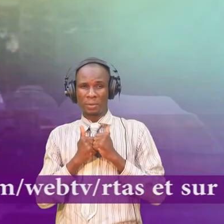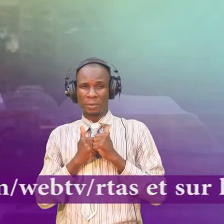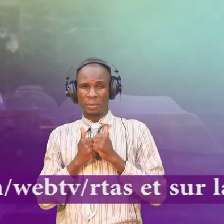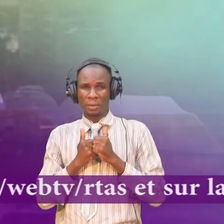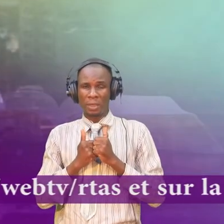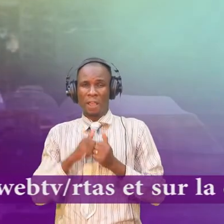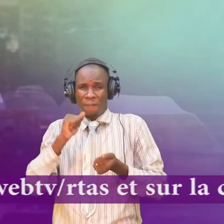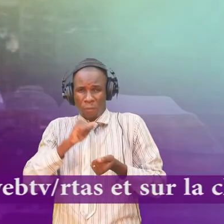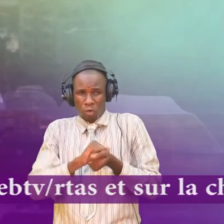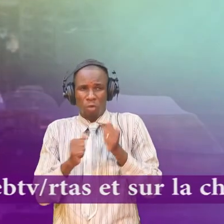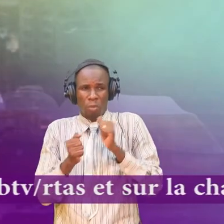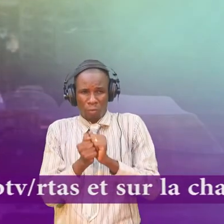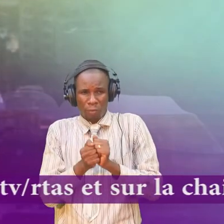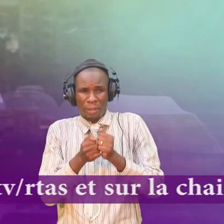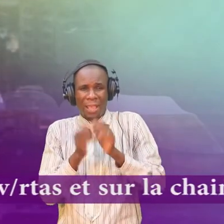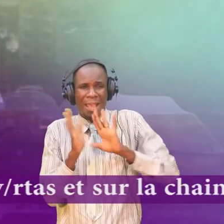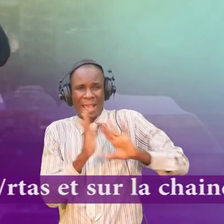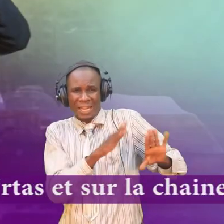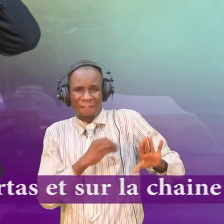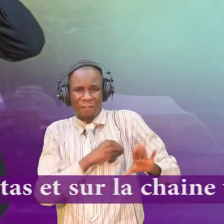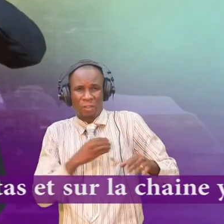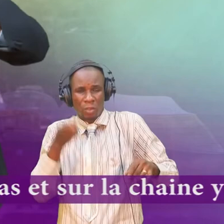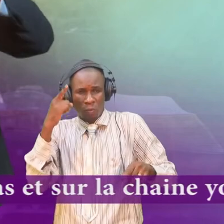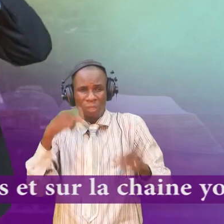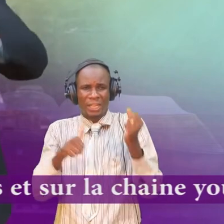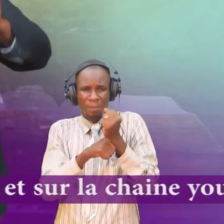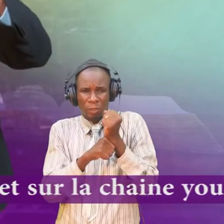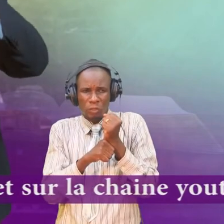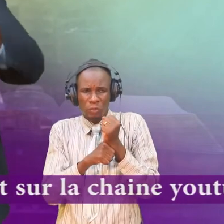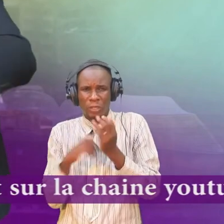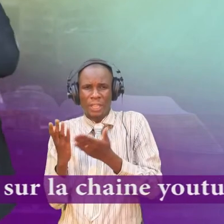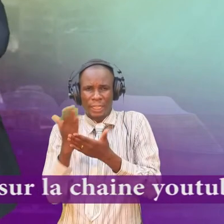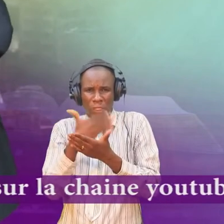zetu na kutusafisha na uzalimu wote.